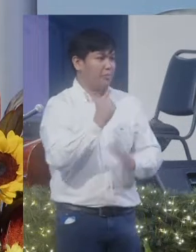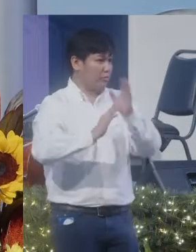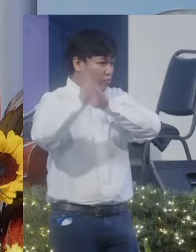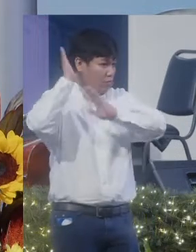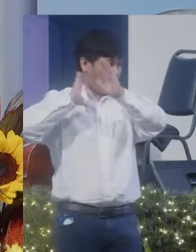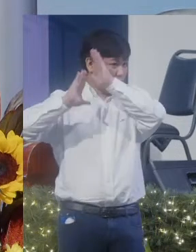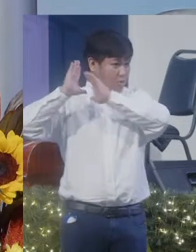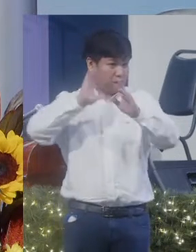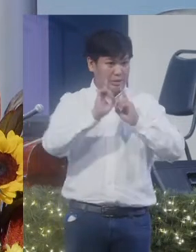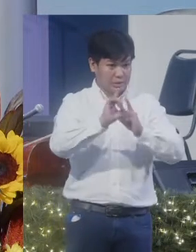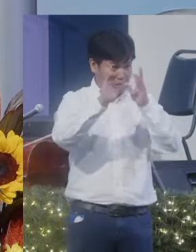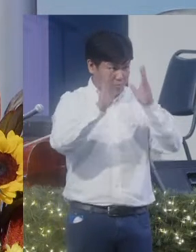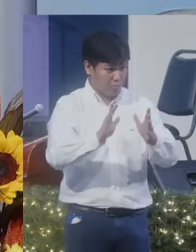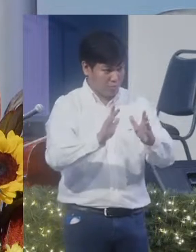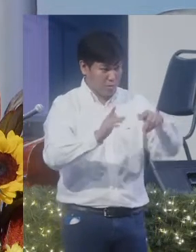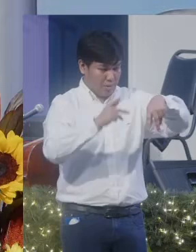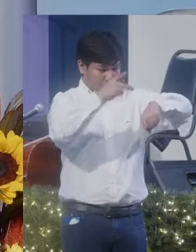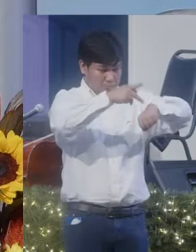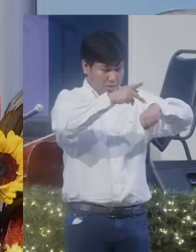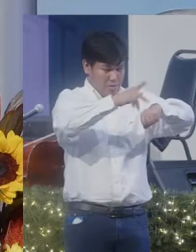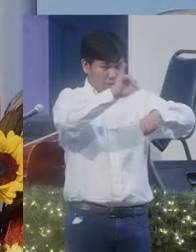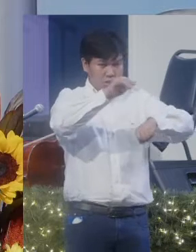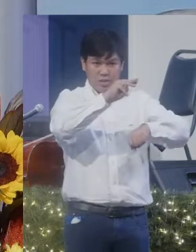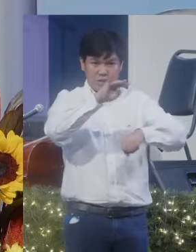kundi kahit mga alagad ngayon.